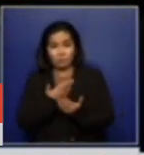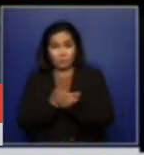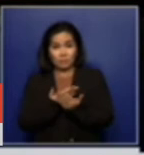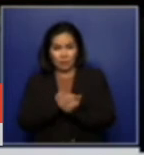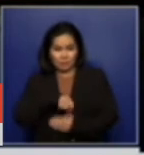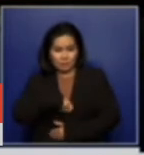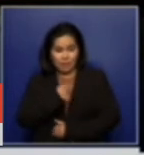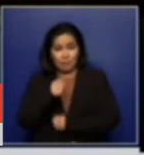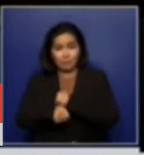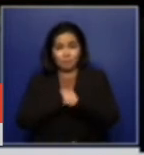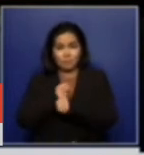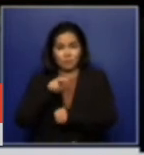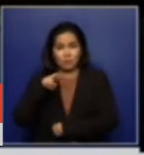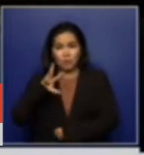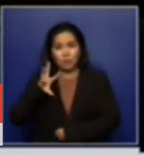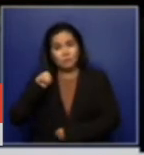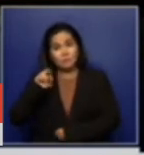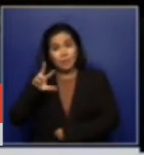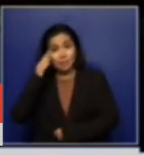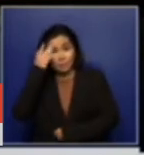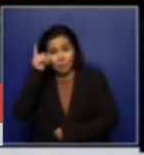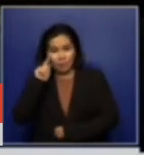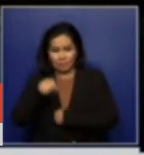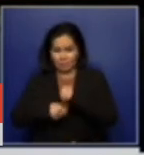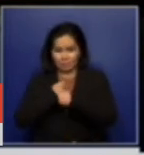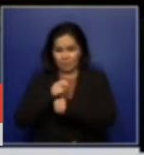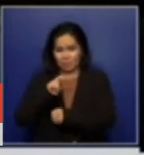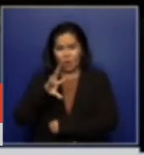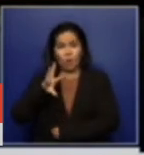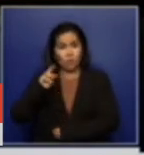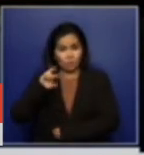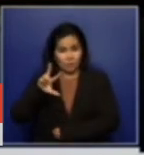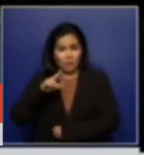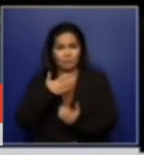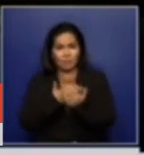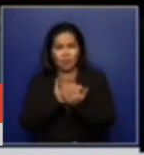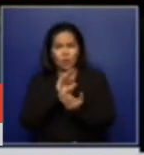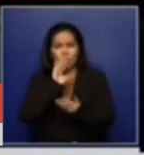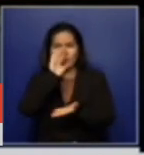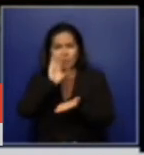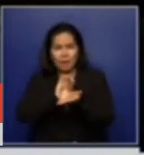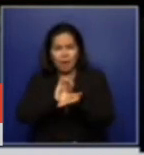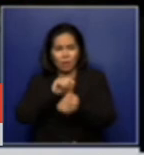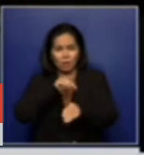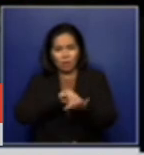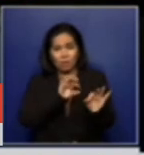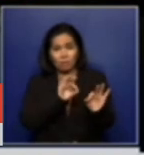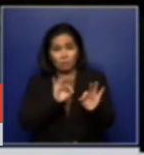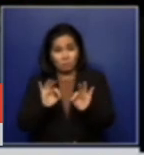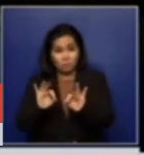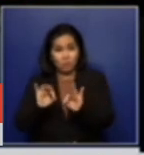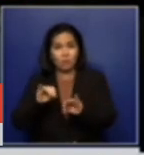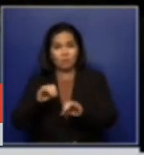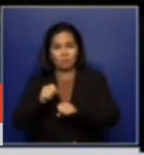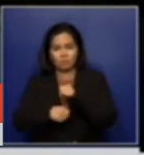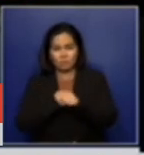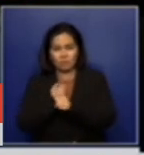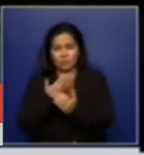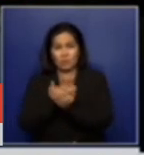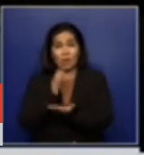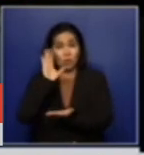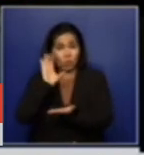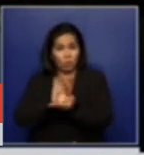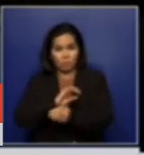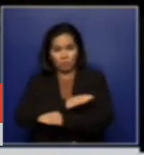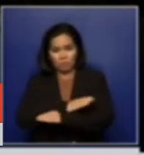าช้ากับแผนและปฏิทินการจัดทำงบประมาณมันเลยปีงบประมาณเข้ามาทำเสร็จที่กุ